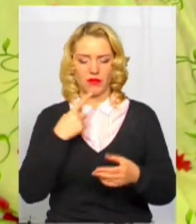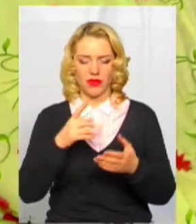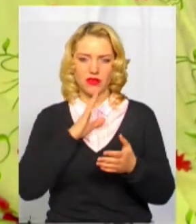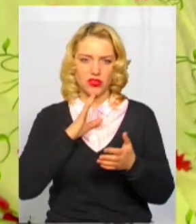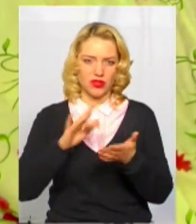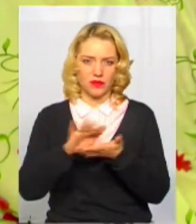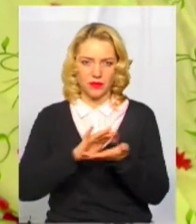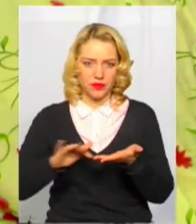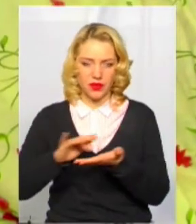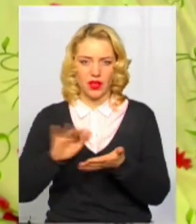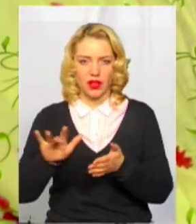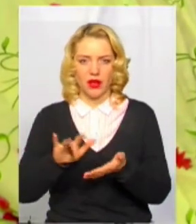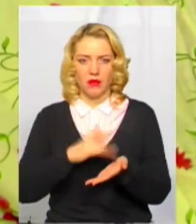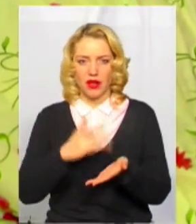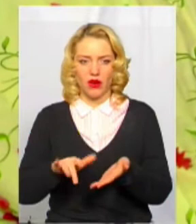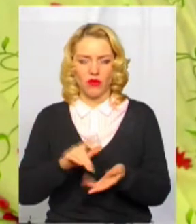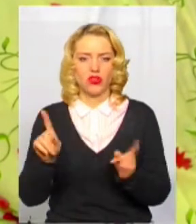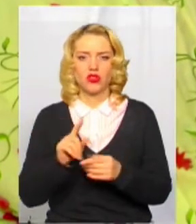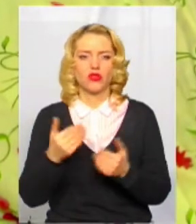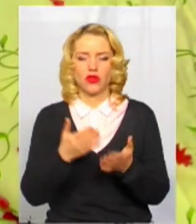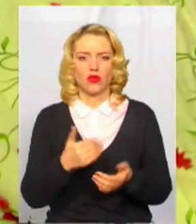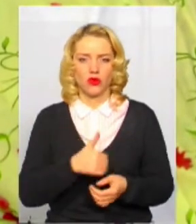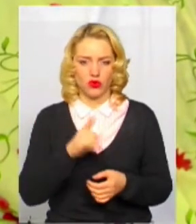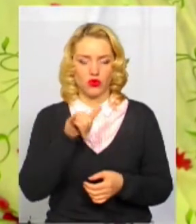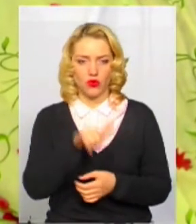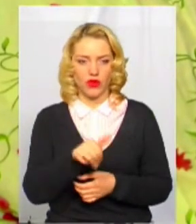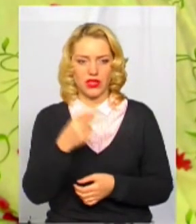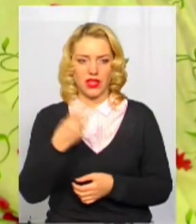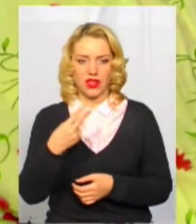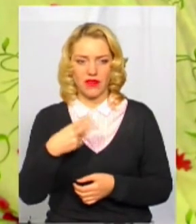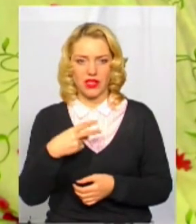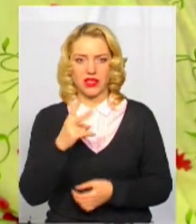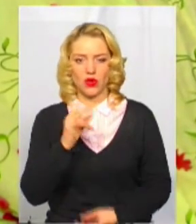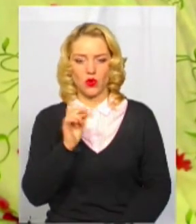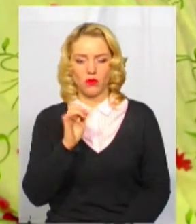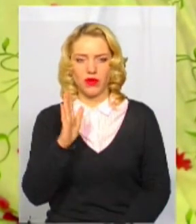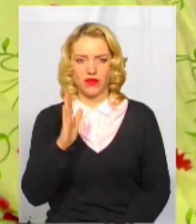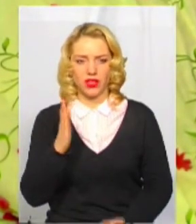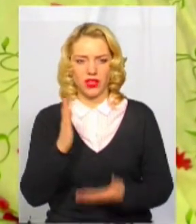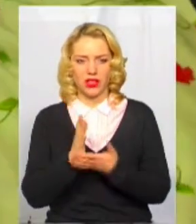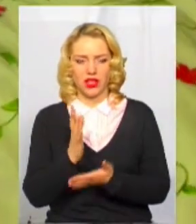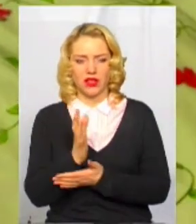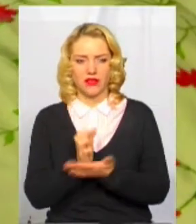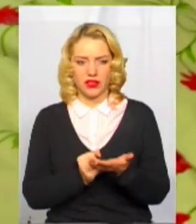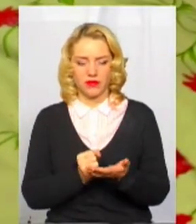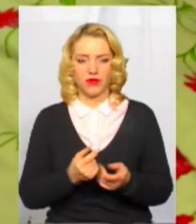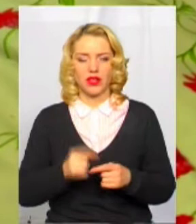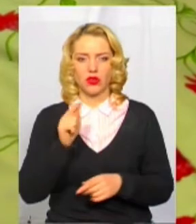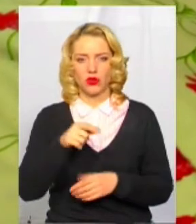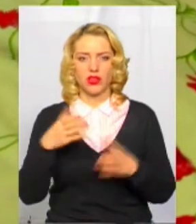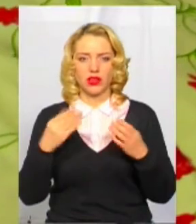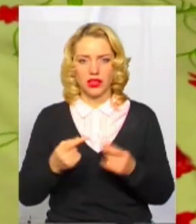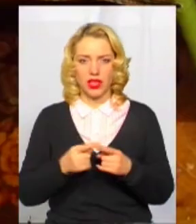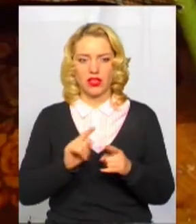вона взяла, пересчитала, каже, що вони у вас хочуть? 20 кубів ще є економії. Того ж дня,